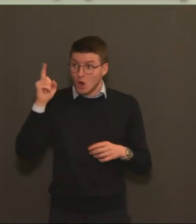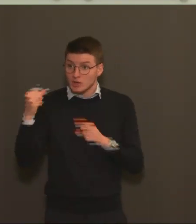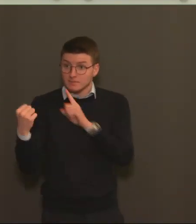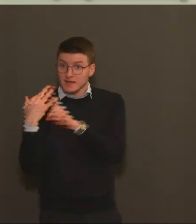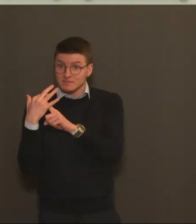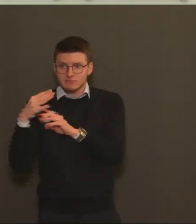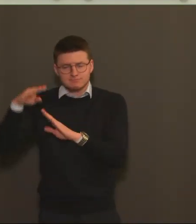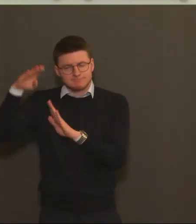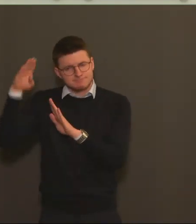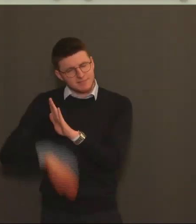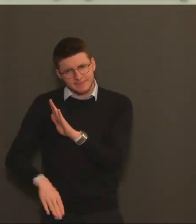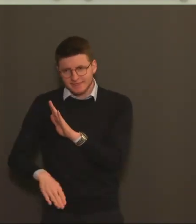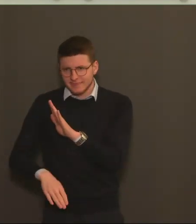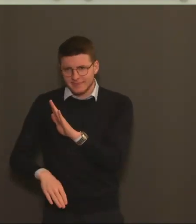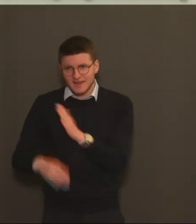binnen.